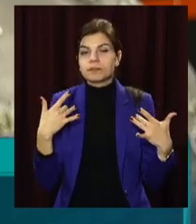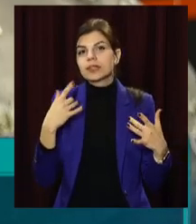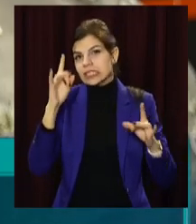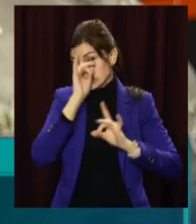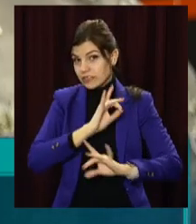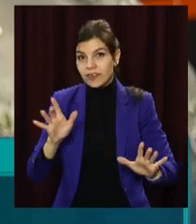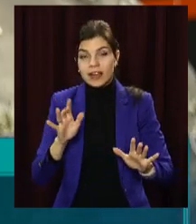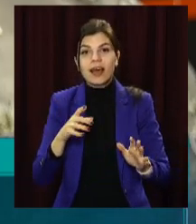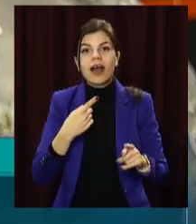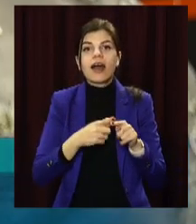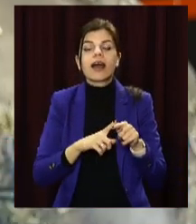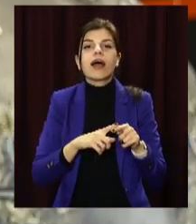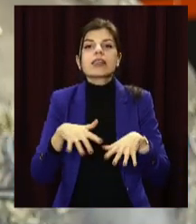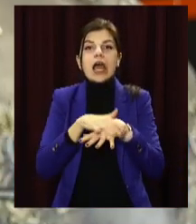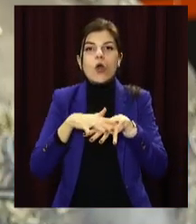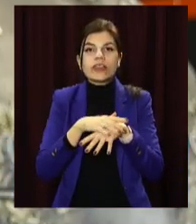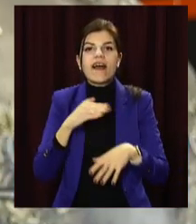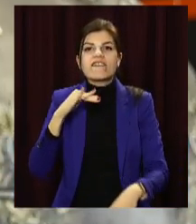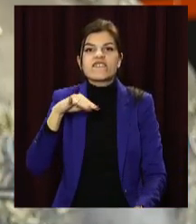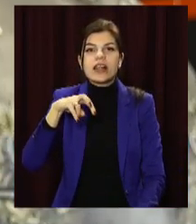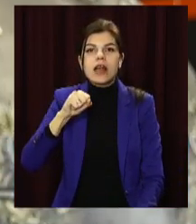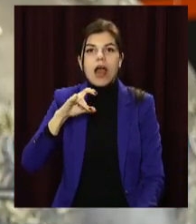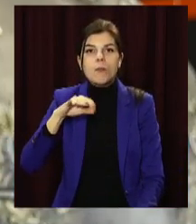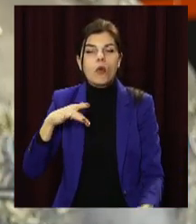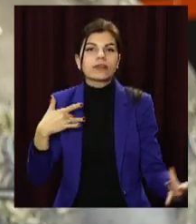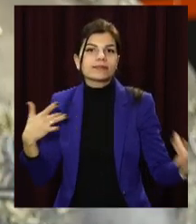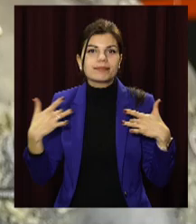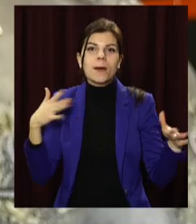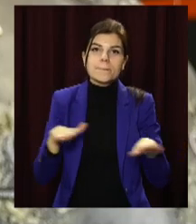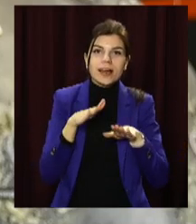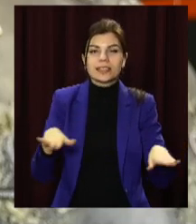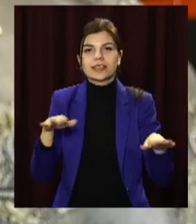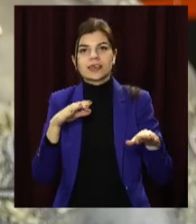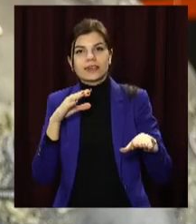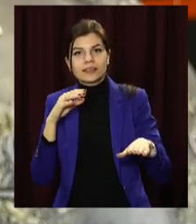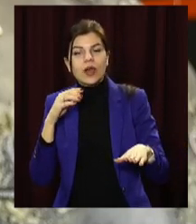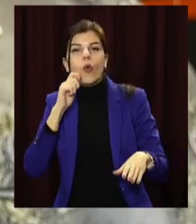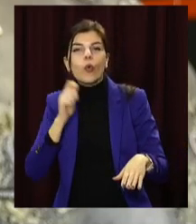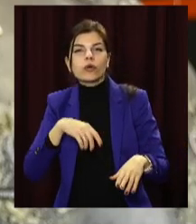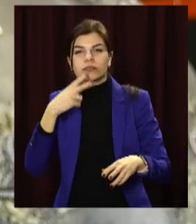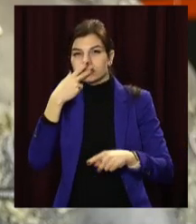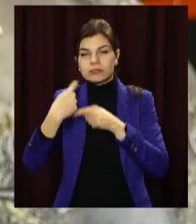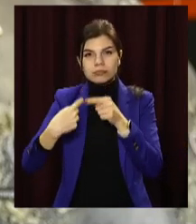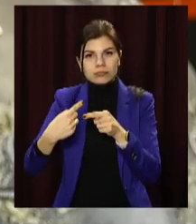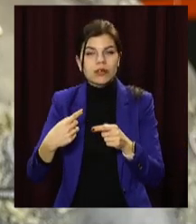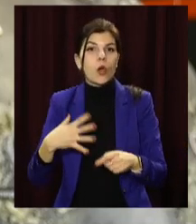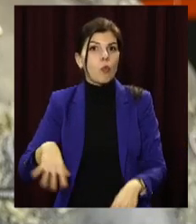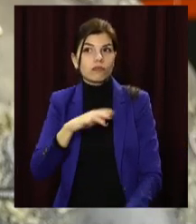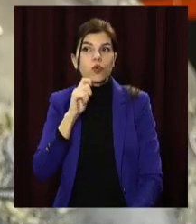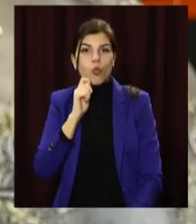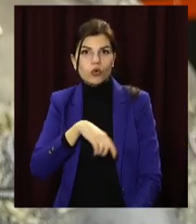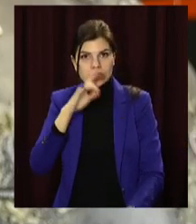известен уже, это народная филармония, то есть это проект, который известен по всему городу,